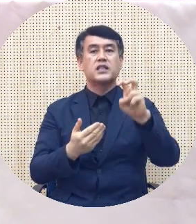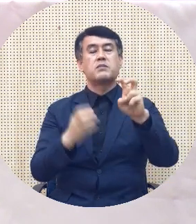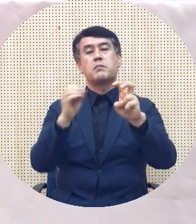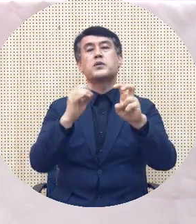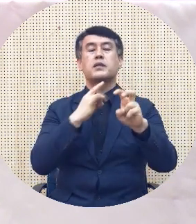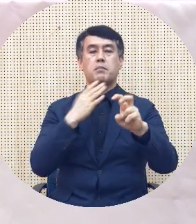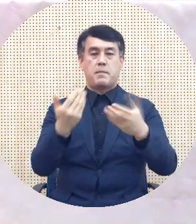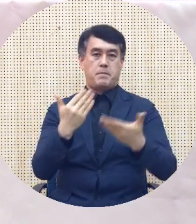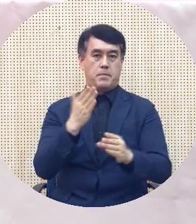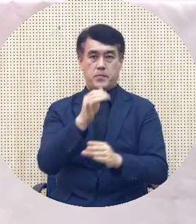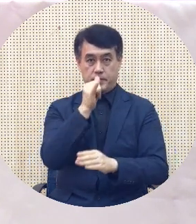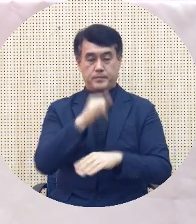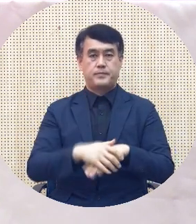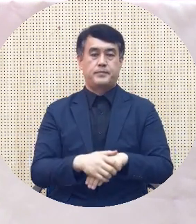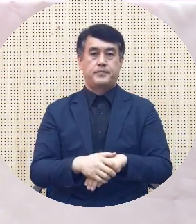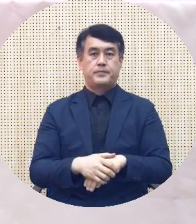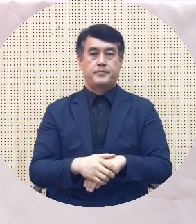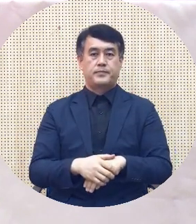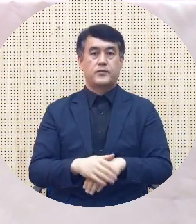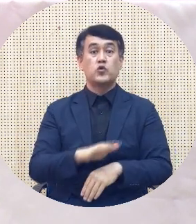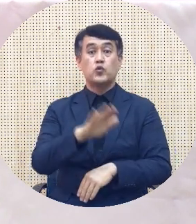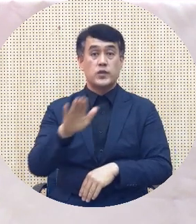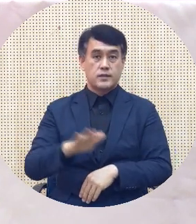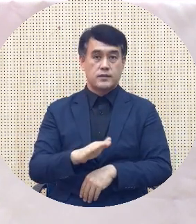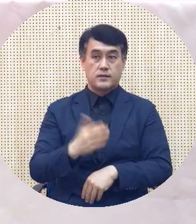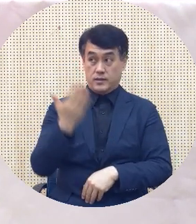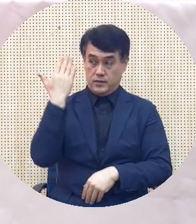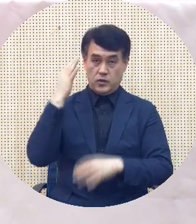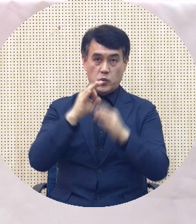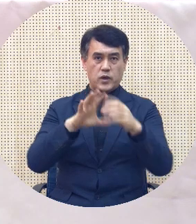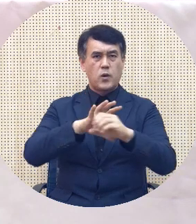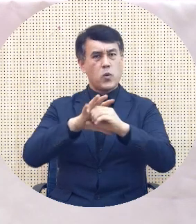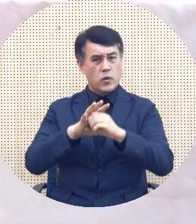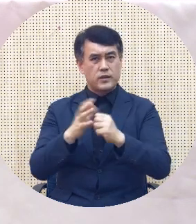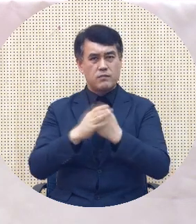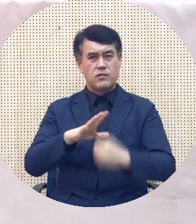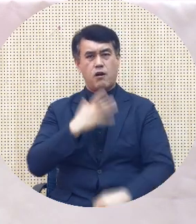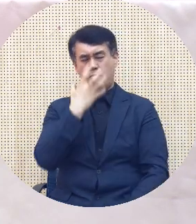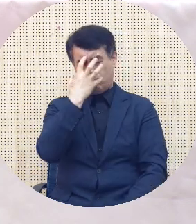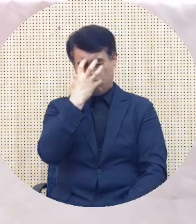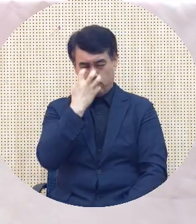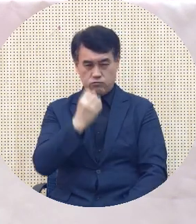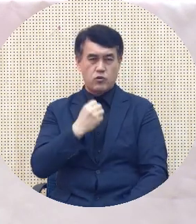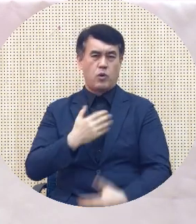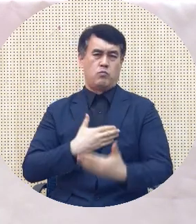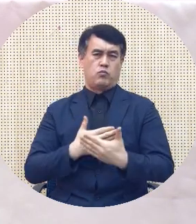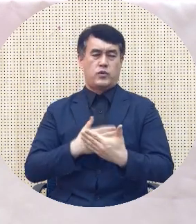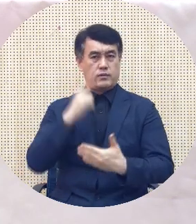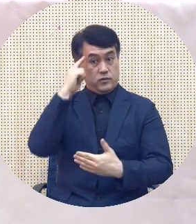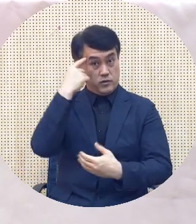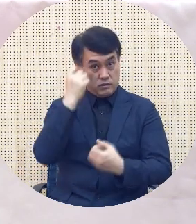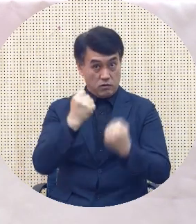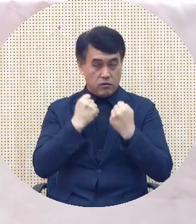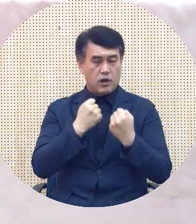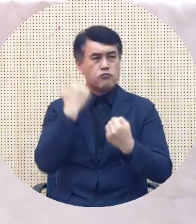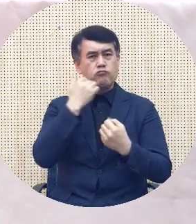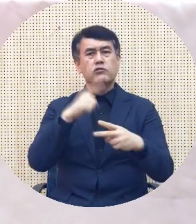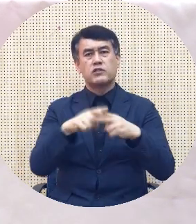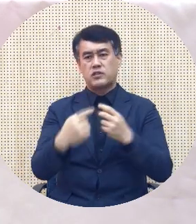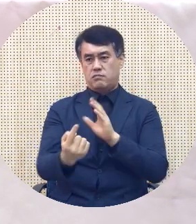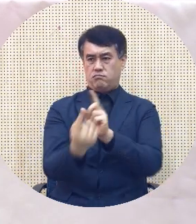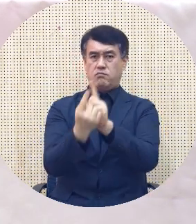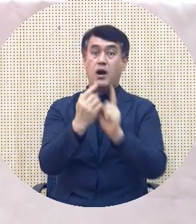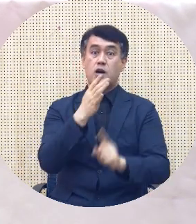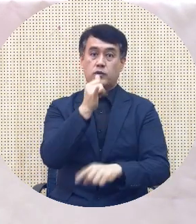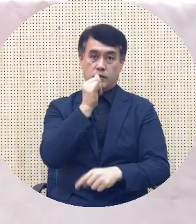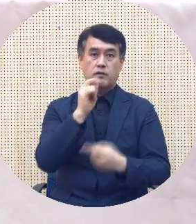매우 낮은 수준입니다. 우리는 그간 코로나19를 겪으며 우울과 불안 등 정신건강 문제는 누구에게나 찾아올 수 있다는